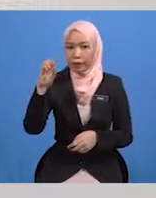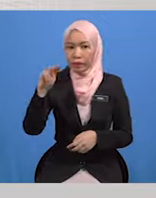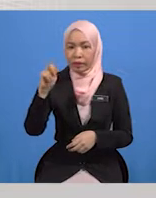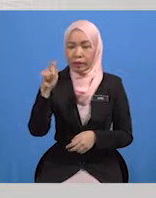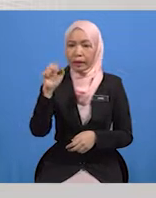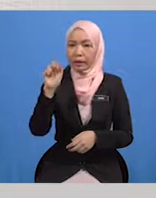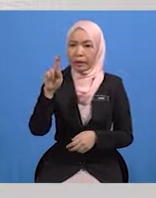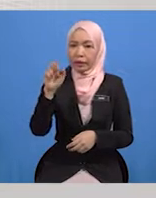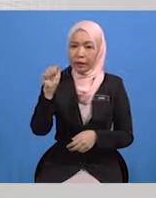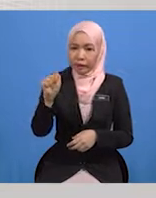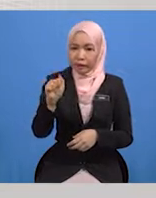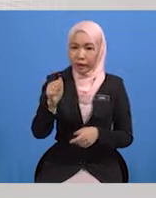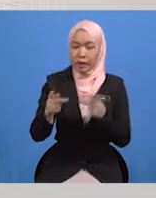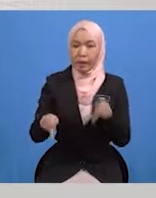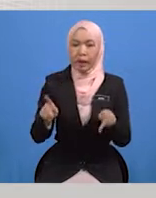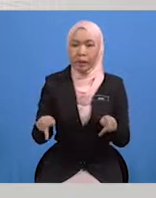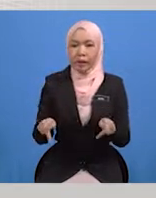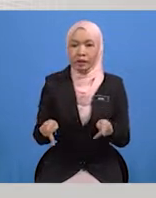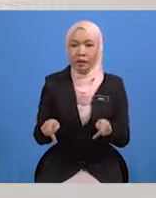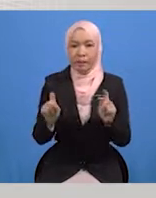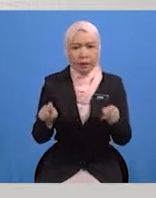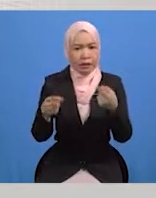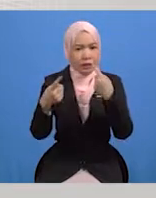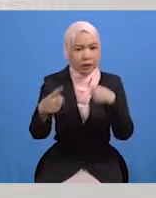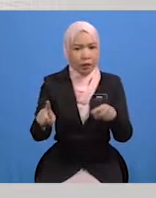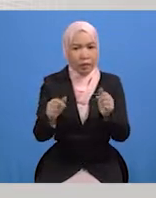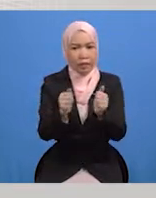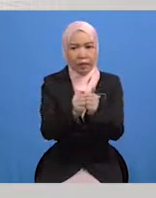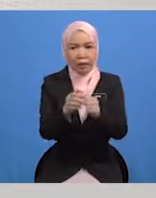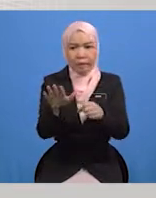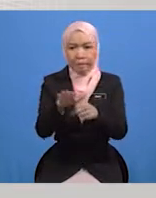penuh jika tiada huraian kontra.